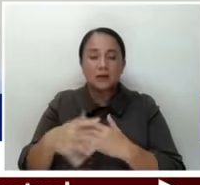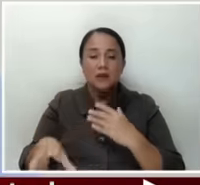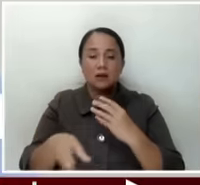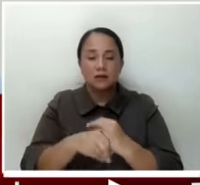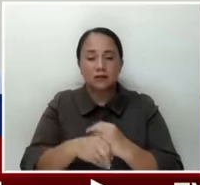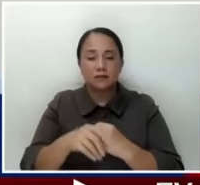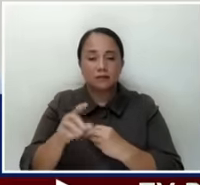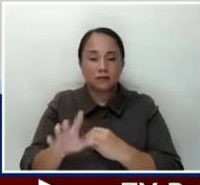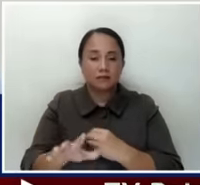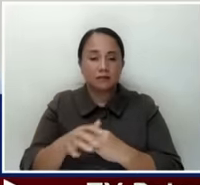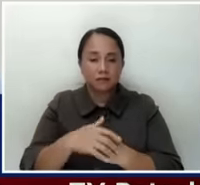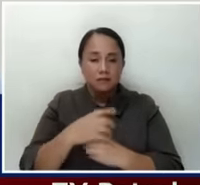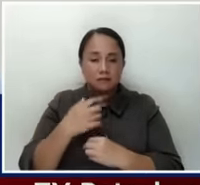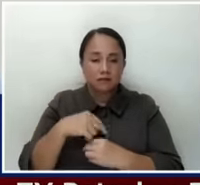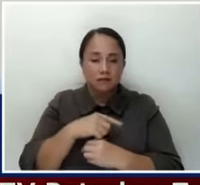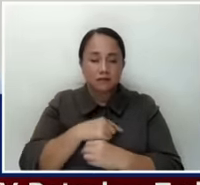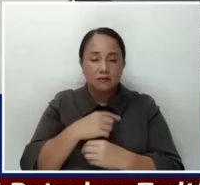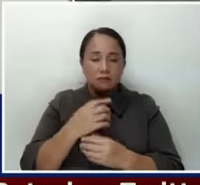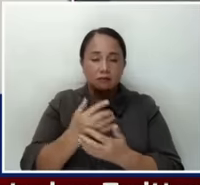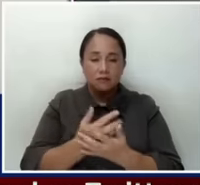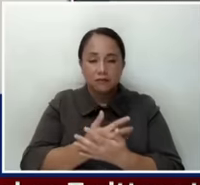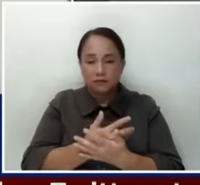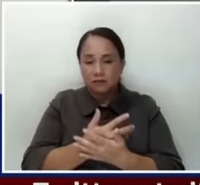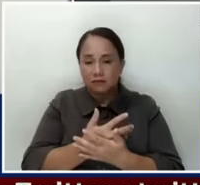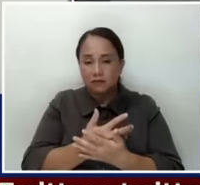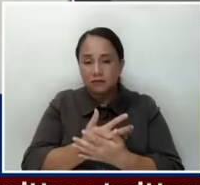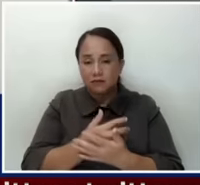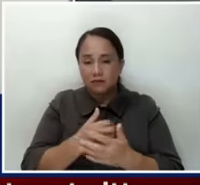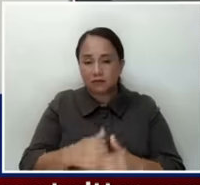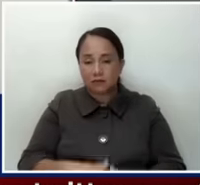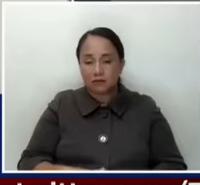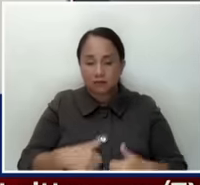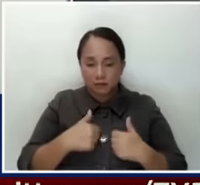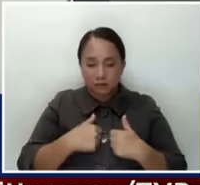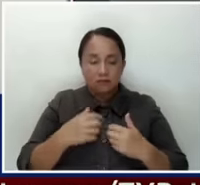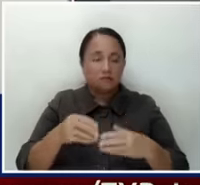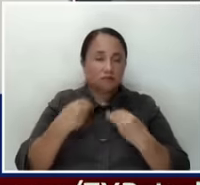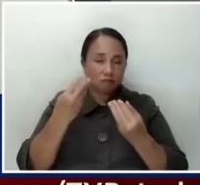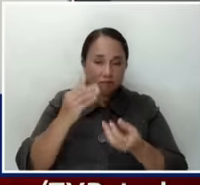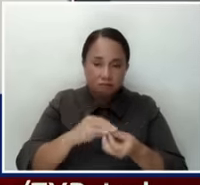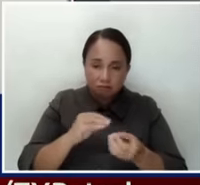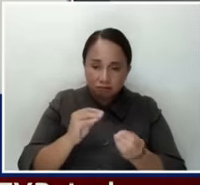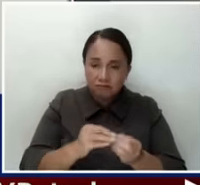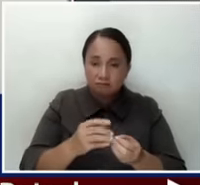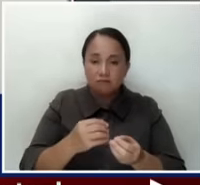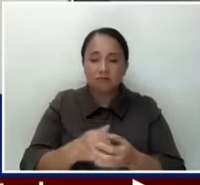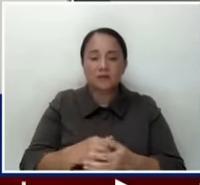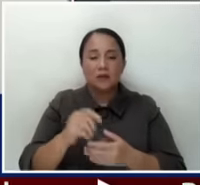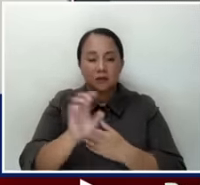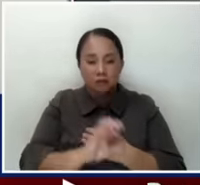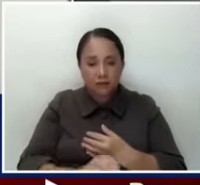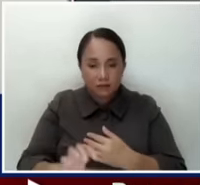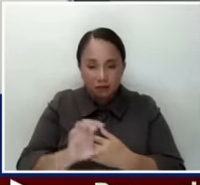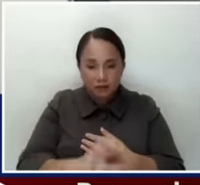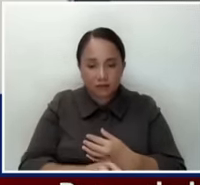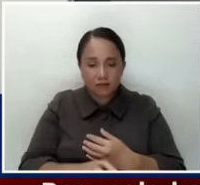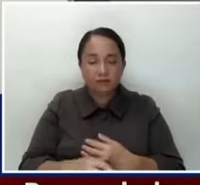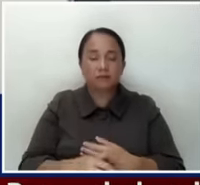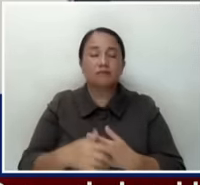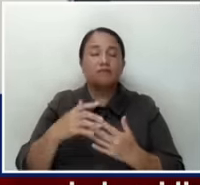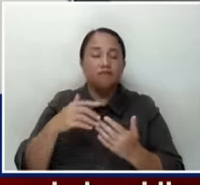sa aking new Yahoo address. Ibinigay ang number ko at email at ayon,